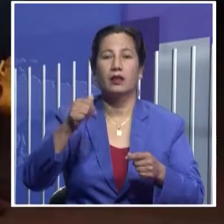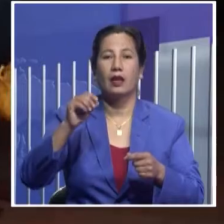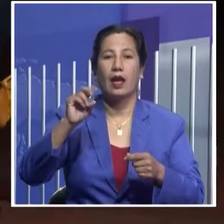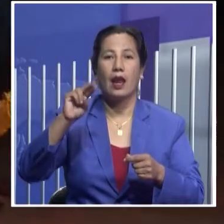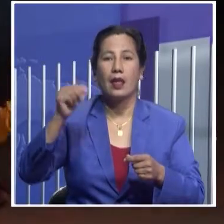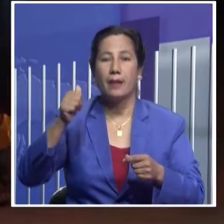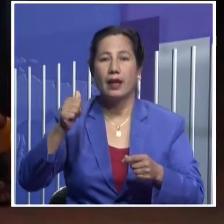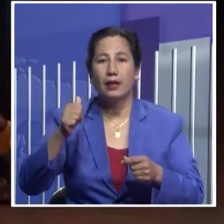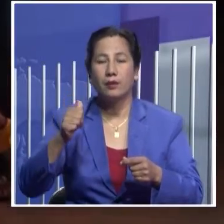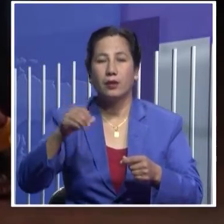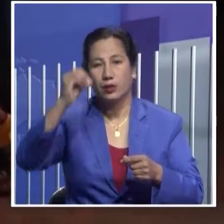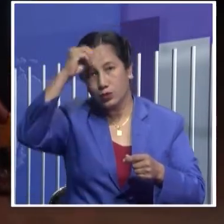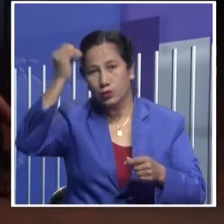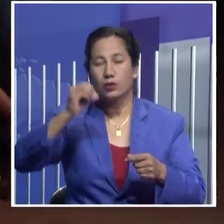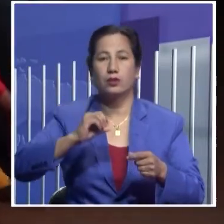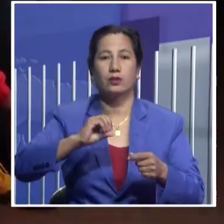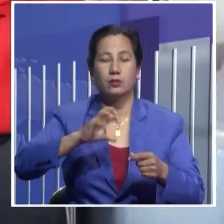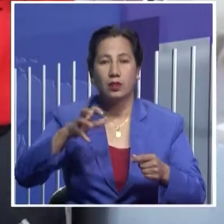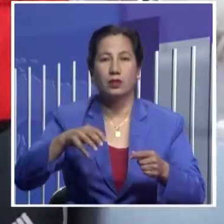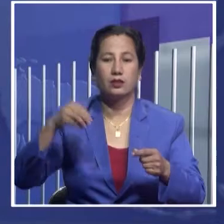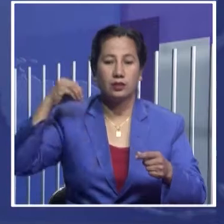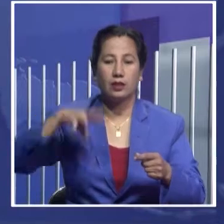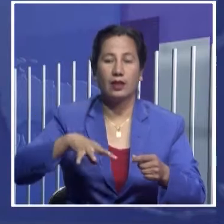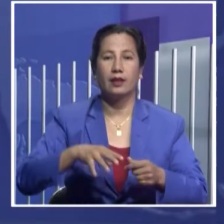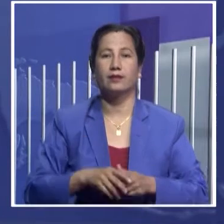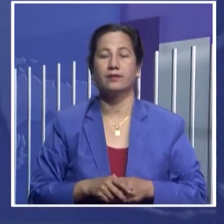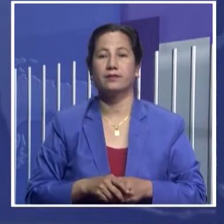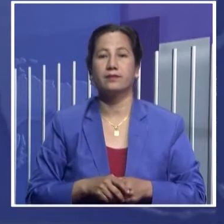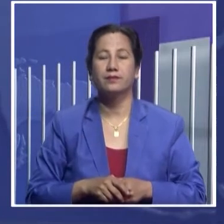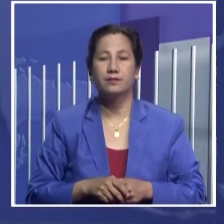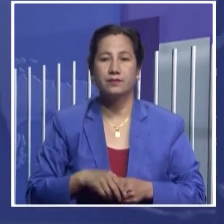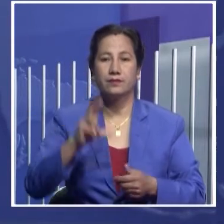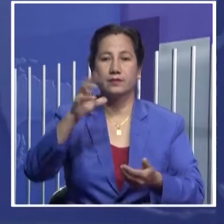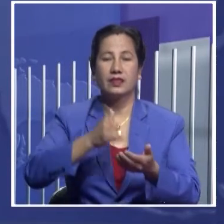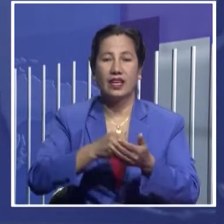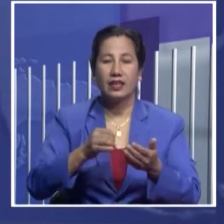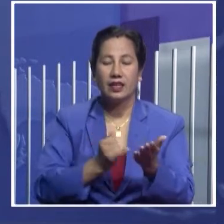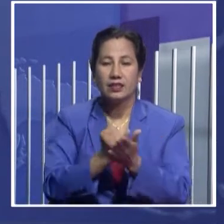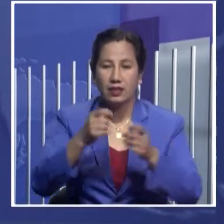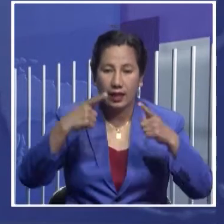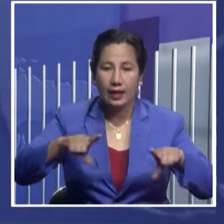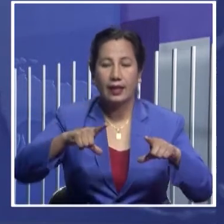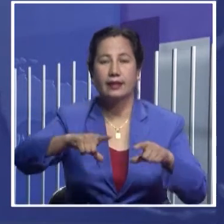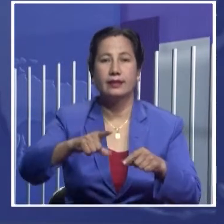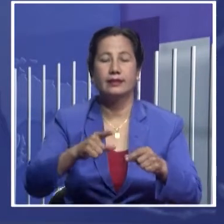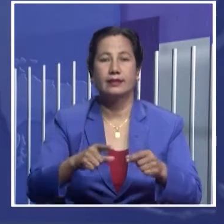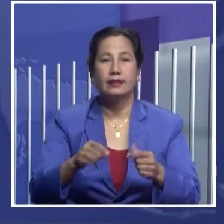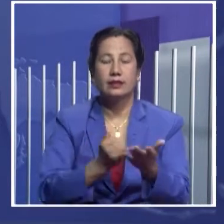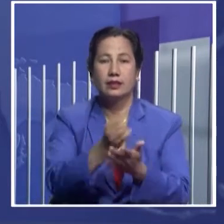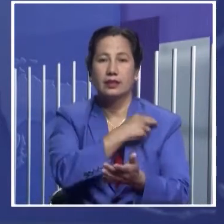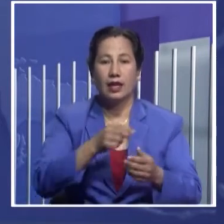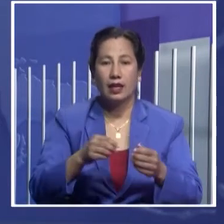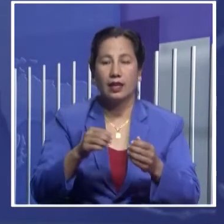नेपाल टेलिभिजन, सुदूरपश्चिम प्रदेश, कैलाली। दाङका भूमिहीन किसानले करार खेती मार्फत जग्गा भाडामा